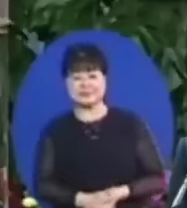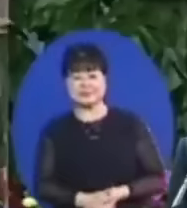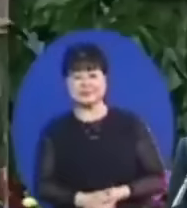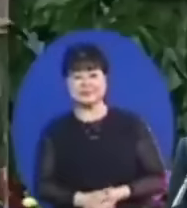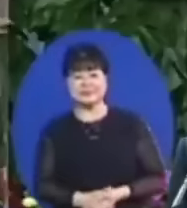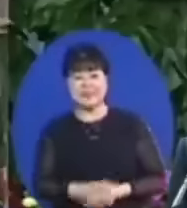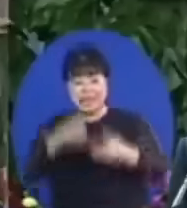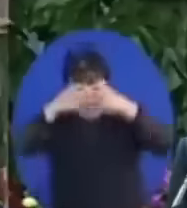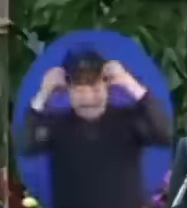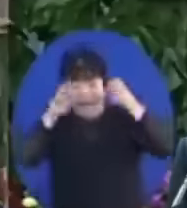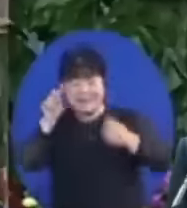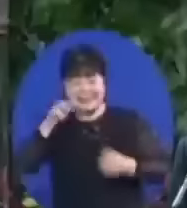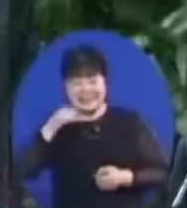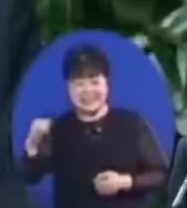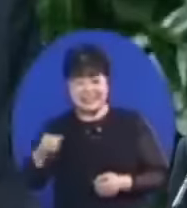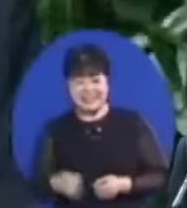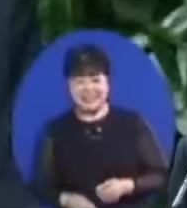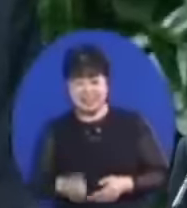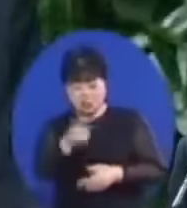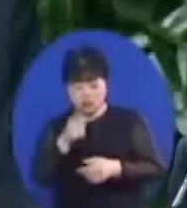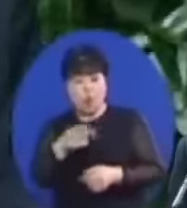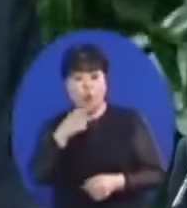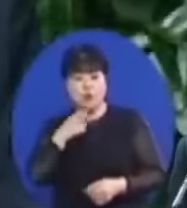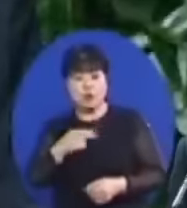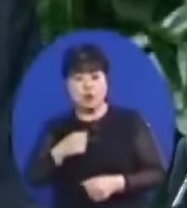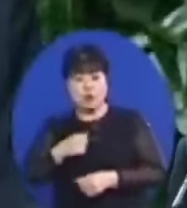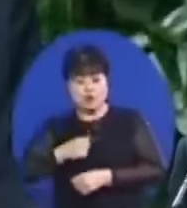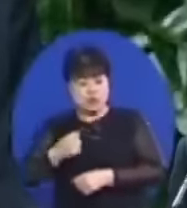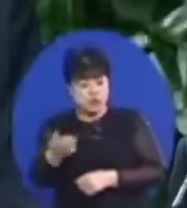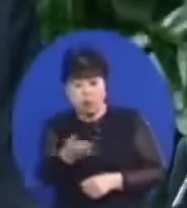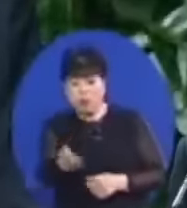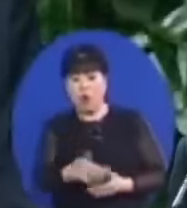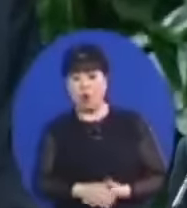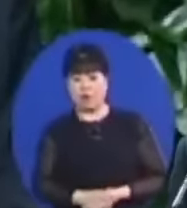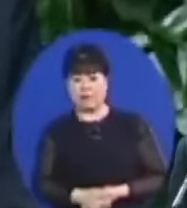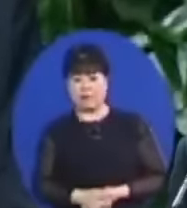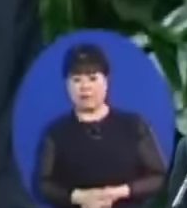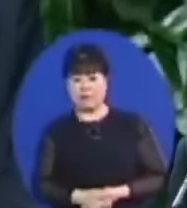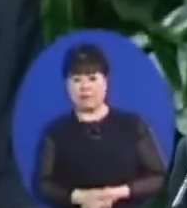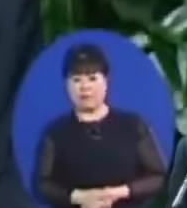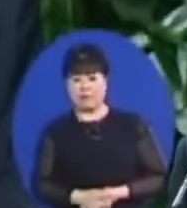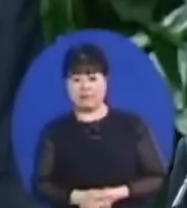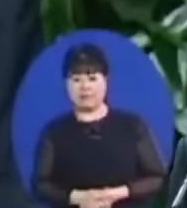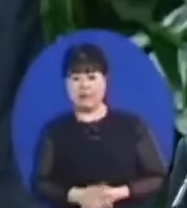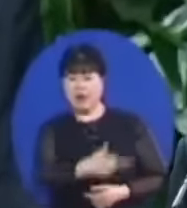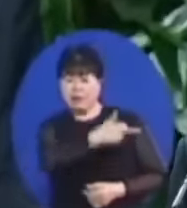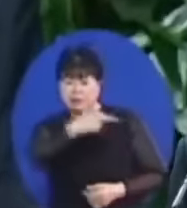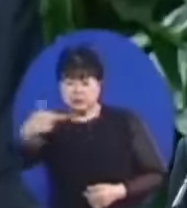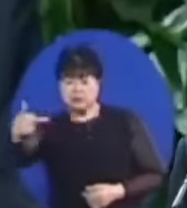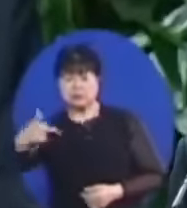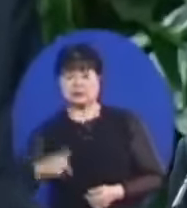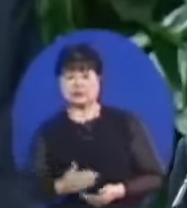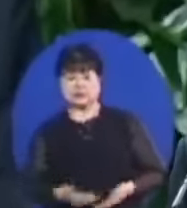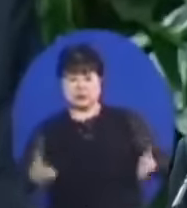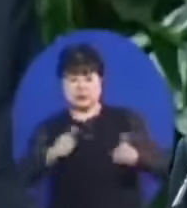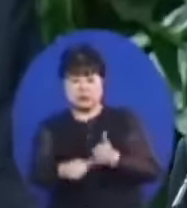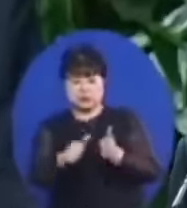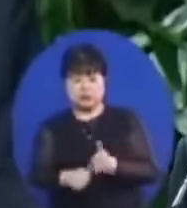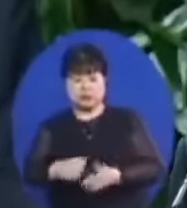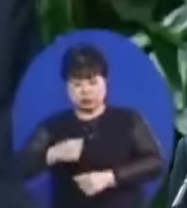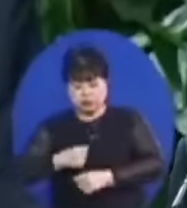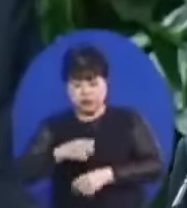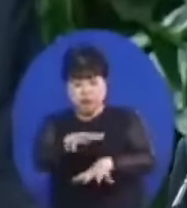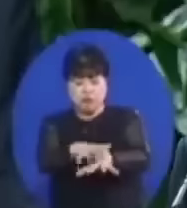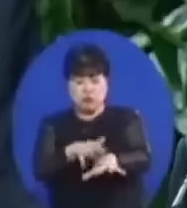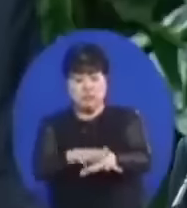마하트마 간디는 총 한 자루 없었고 군인 한 사람은 없었습니다. 그런데 막대한 무기와 조직과 군대를